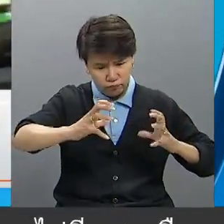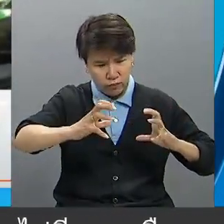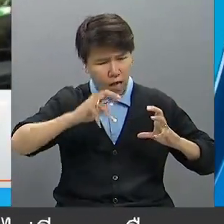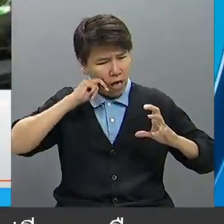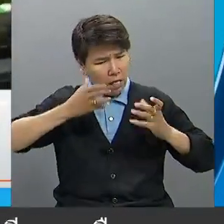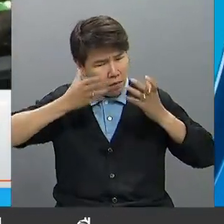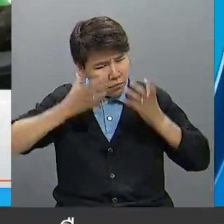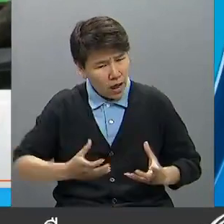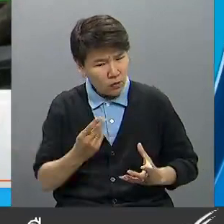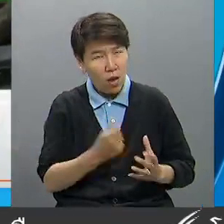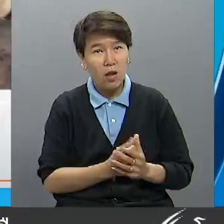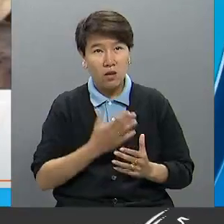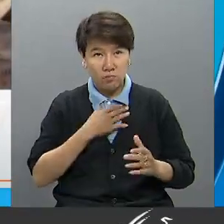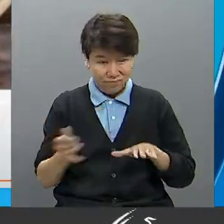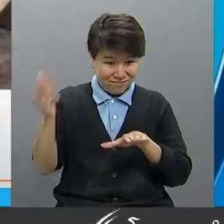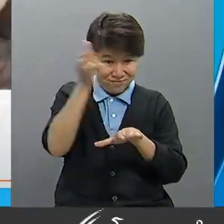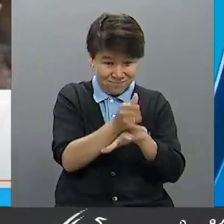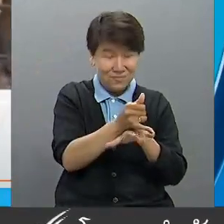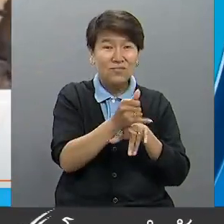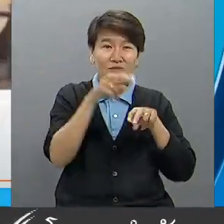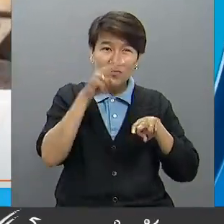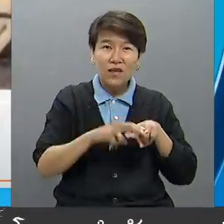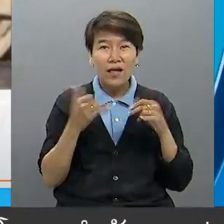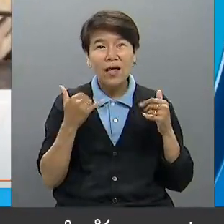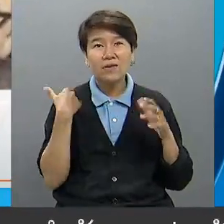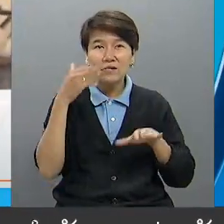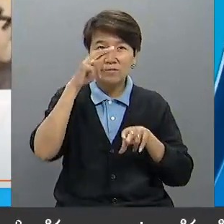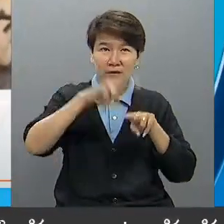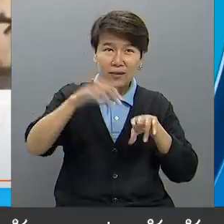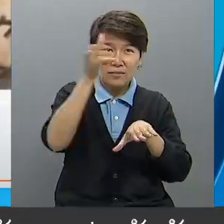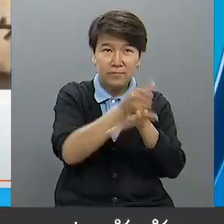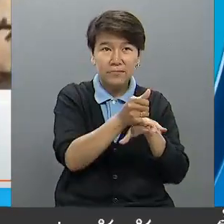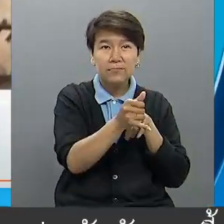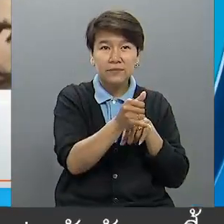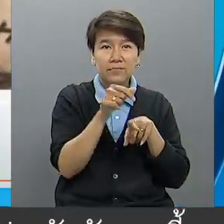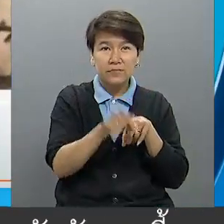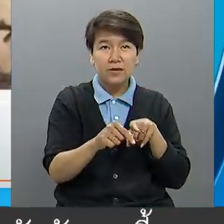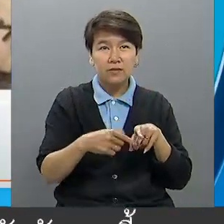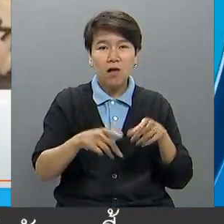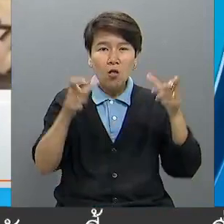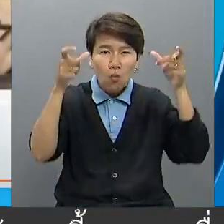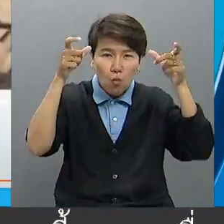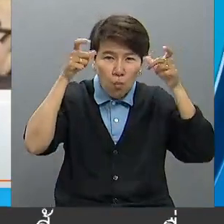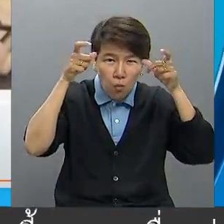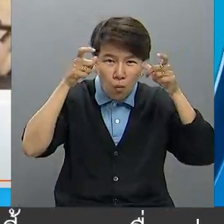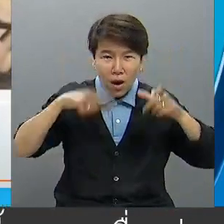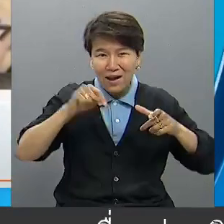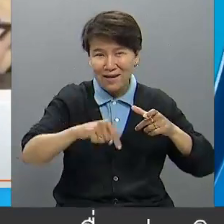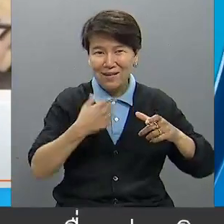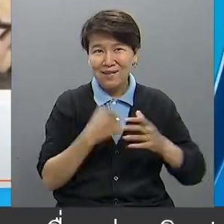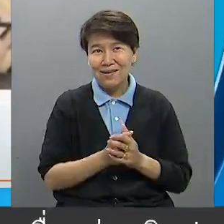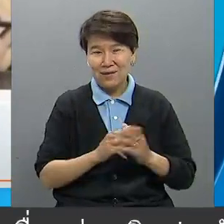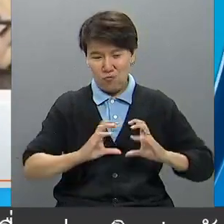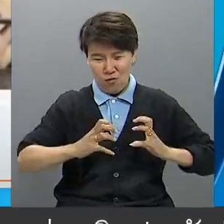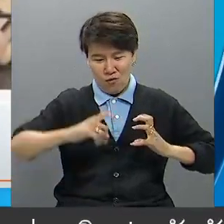ยขึ้นไปนั่งเล่นบนเกวียนแล้วตอนนั้นไปเหมือนถ่ายหน้าแล้วให้วัวลากโอ้ไส้เกือบแตก ทำไมอ่ะ มันไม่มี